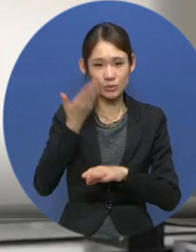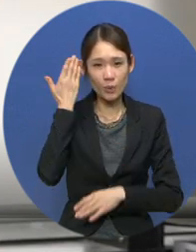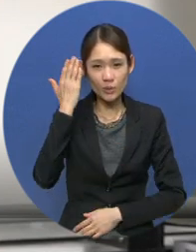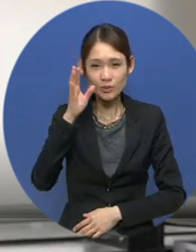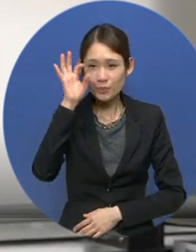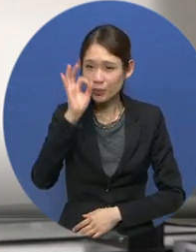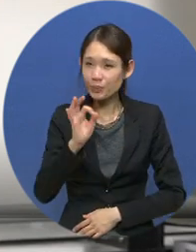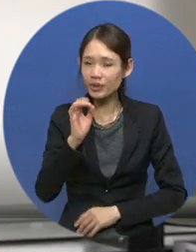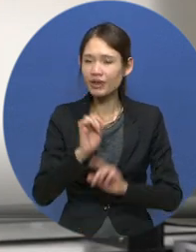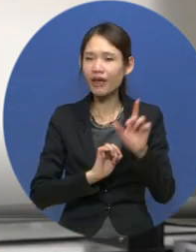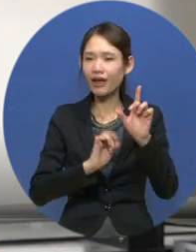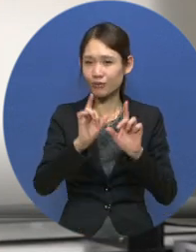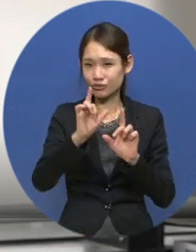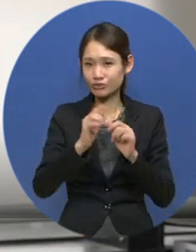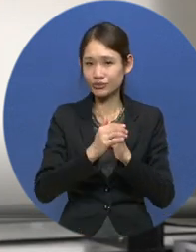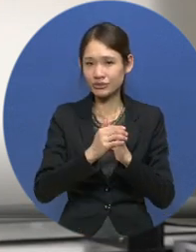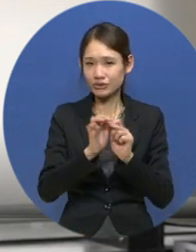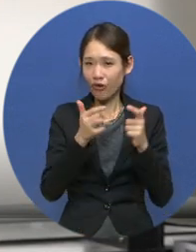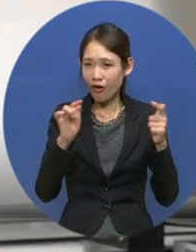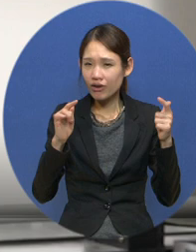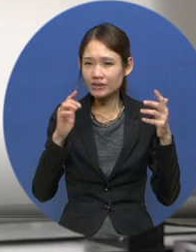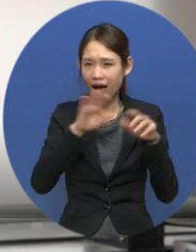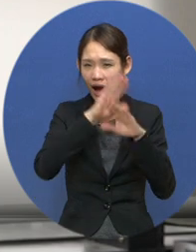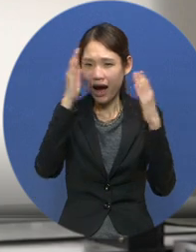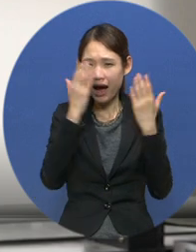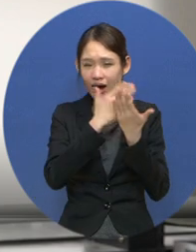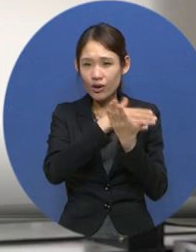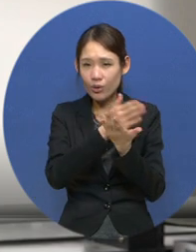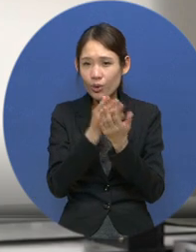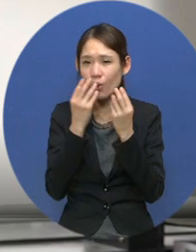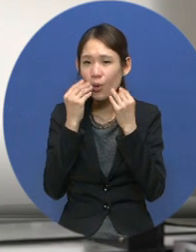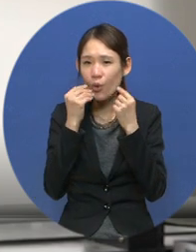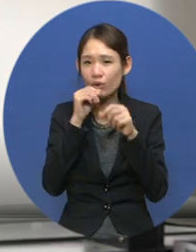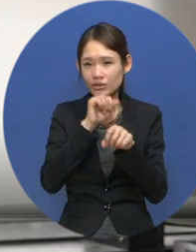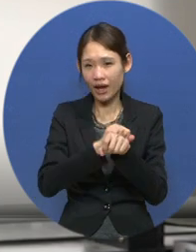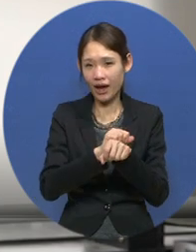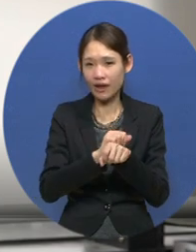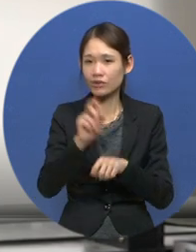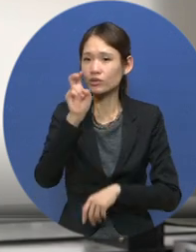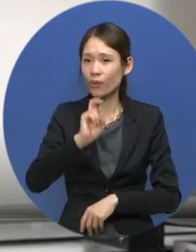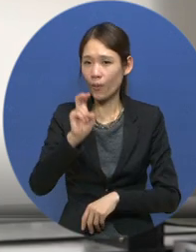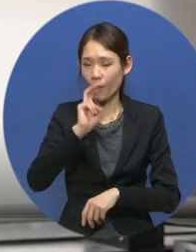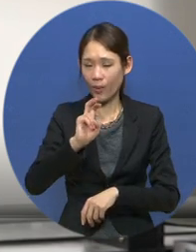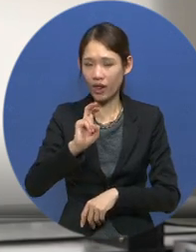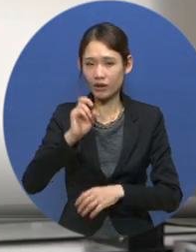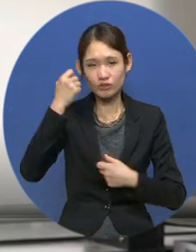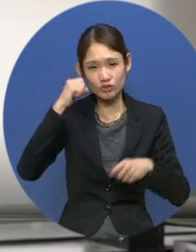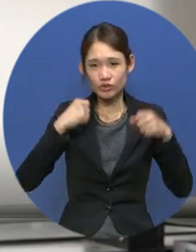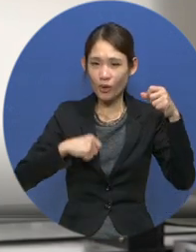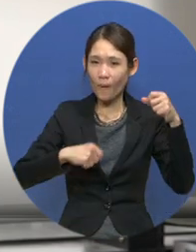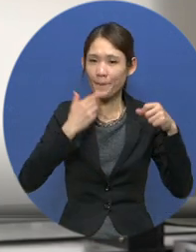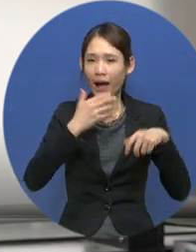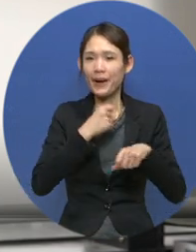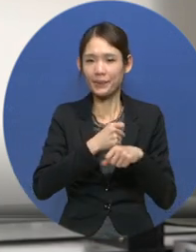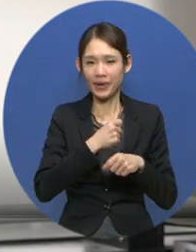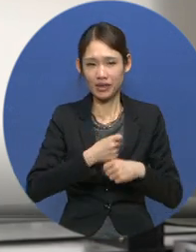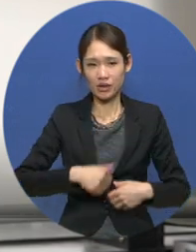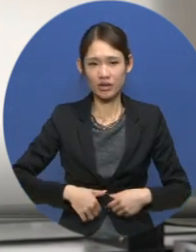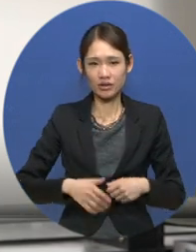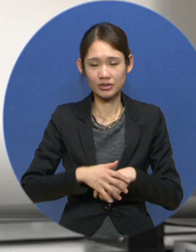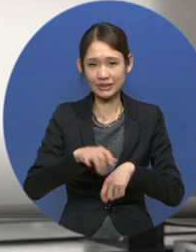많은 엔터테이너들이 있기 때문에 연기뿐만 아니라 다른 노래도 할 수 있고 춤도 출 수 있어야 하기 때문에